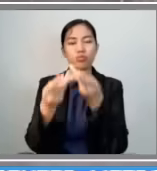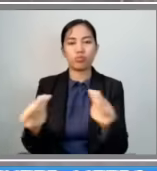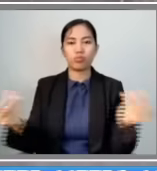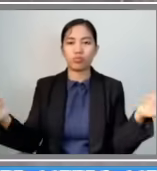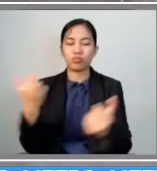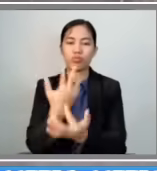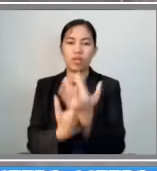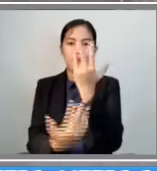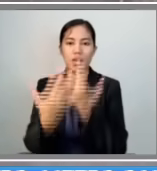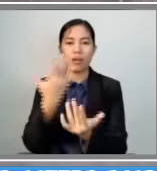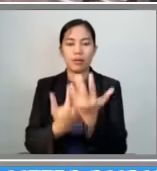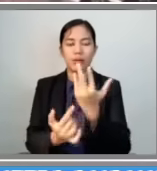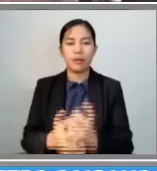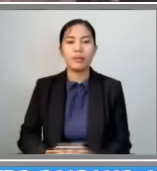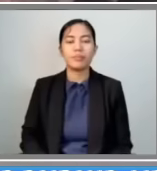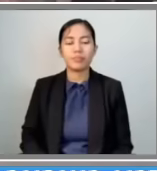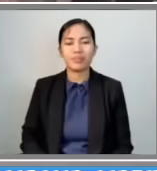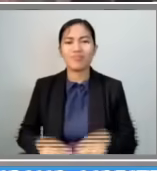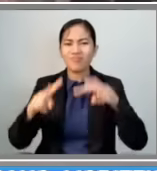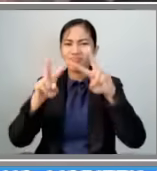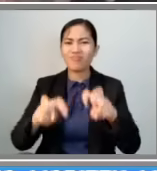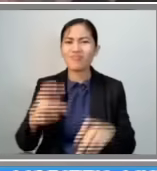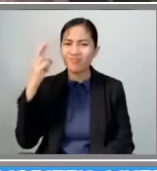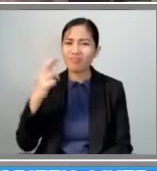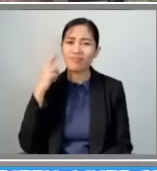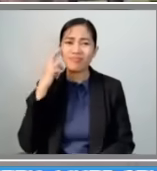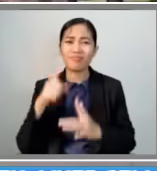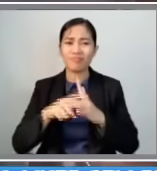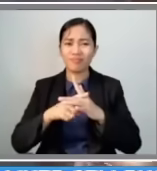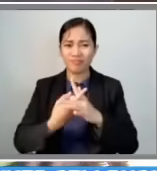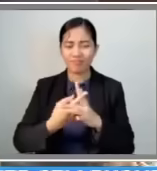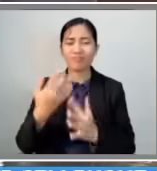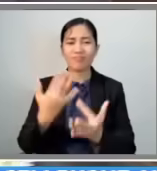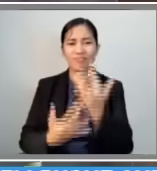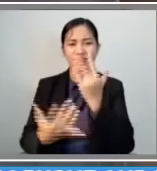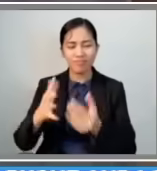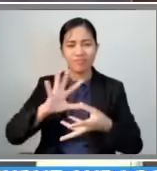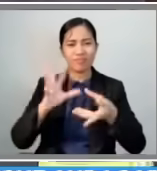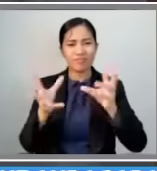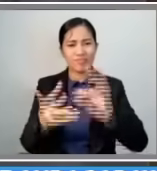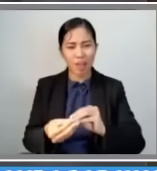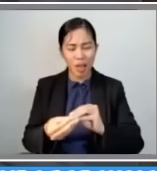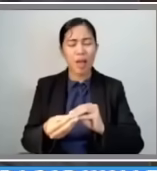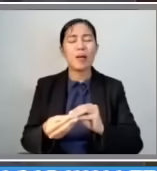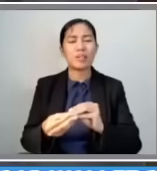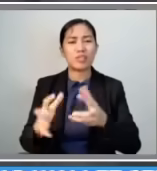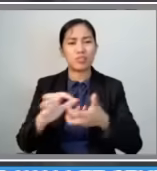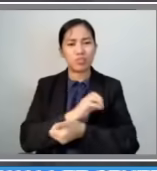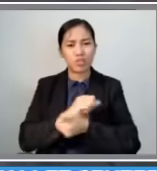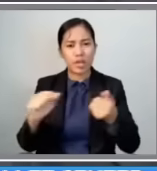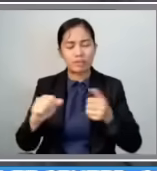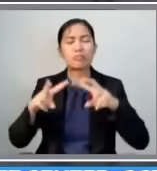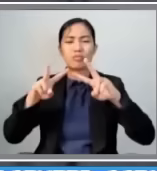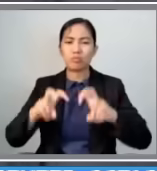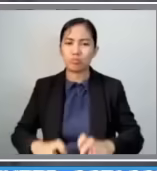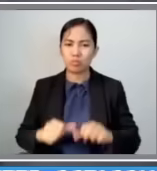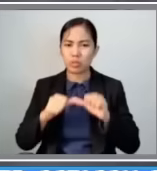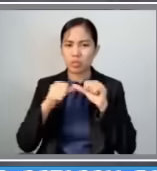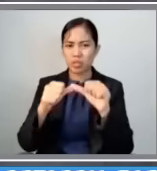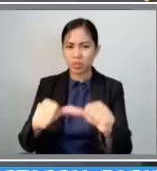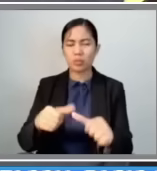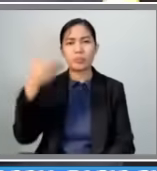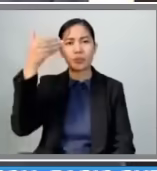raw ng BFP ang sanhi ng apoy, maging ang kabuong halaga ng pinsala. James Agustin, nagbabalita para sa GMA Integrated